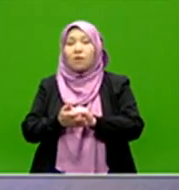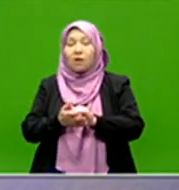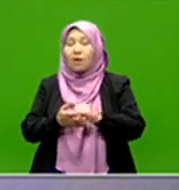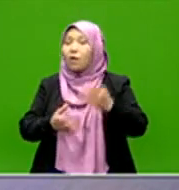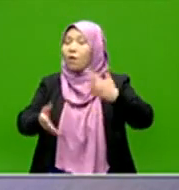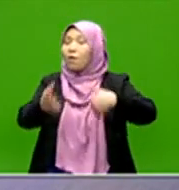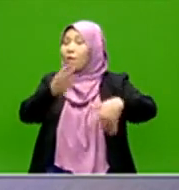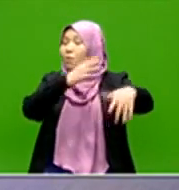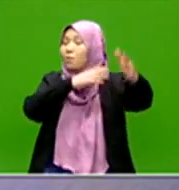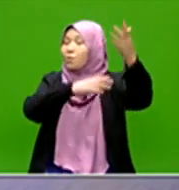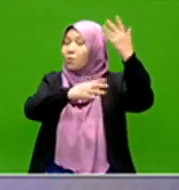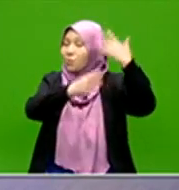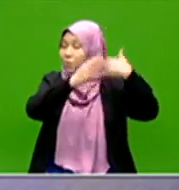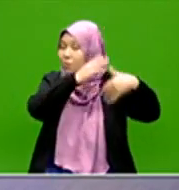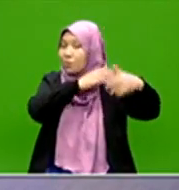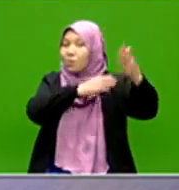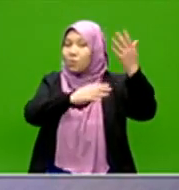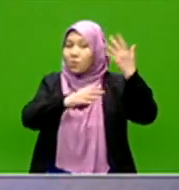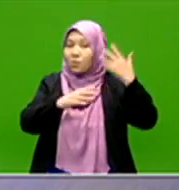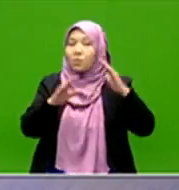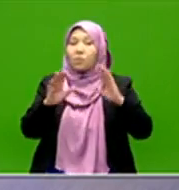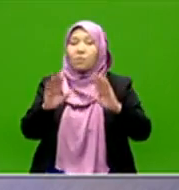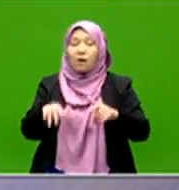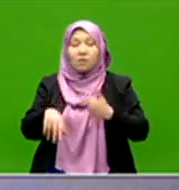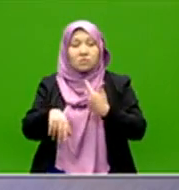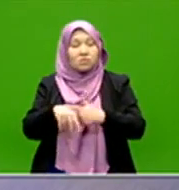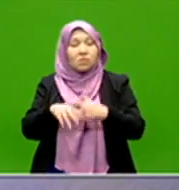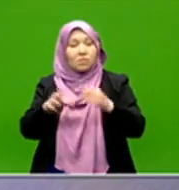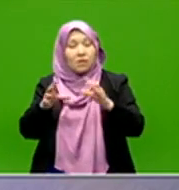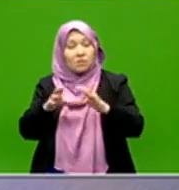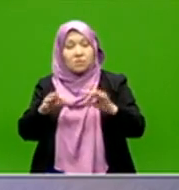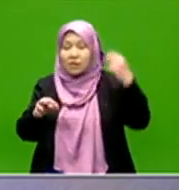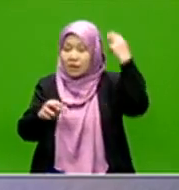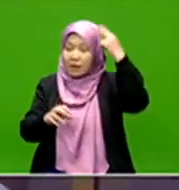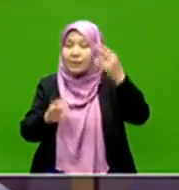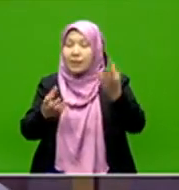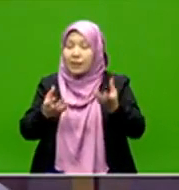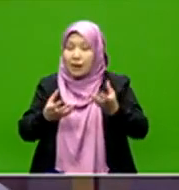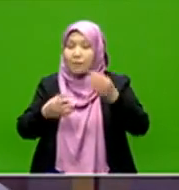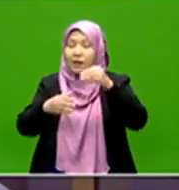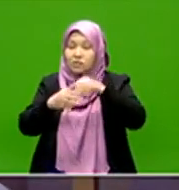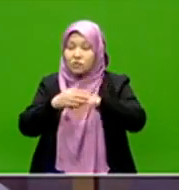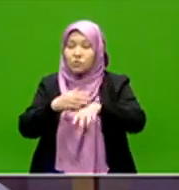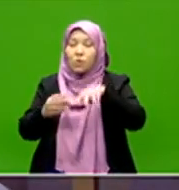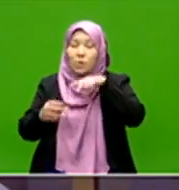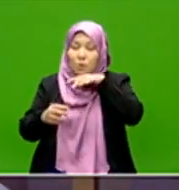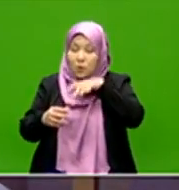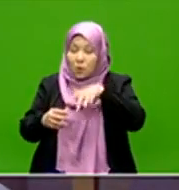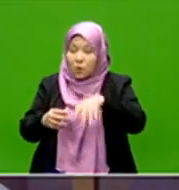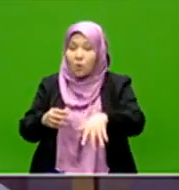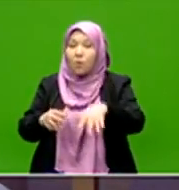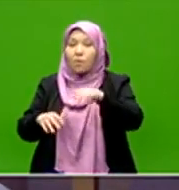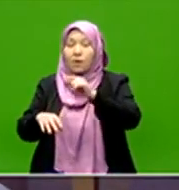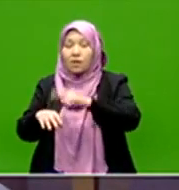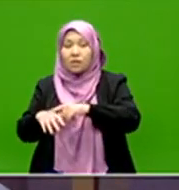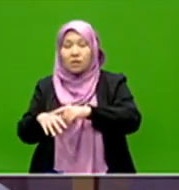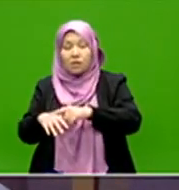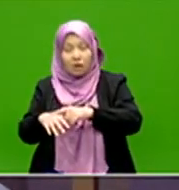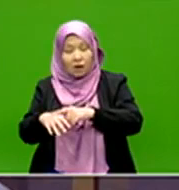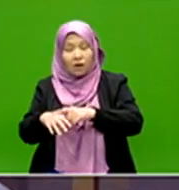dahulu tadi. Allahu akbar, ya. Subhanallah. Dan ketika peristiwa Nabi nak masuk itu, pada tahun ke-6 Hijrah, betul,